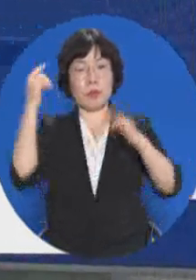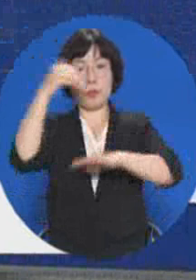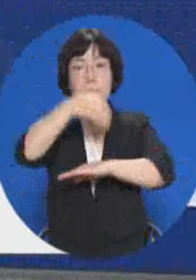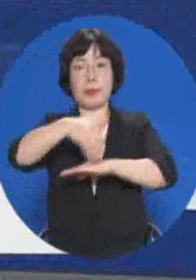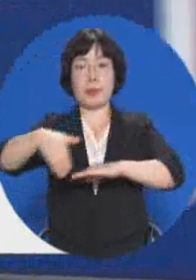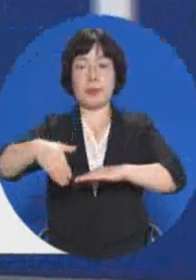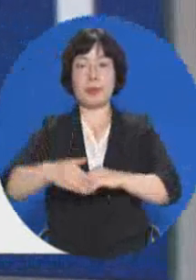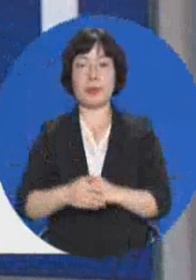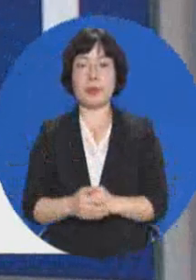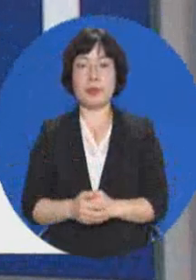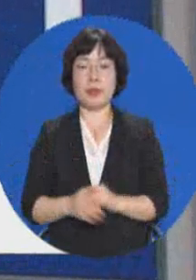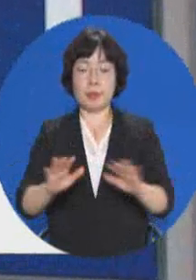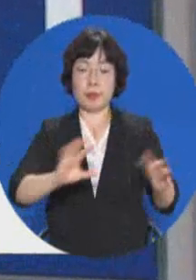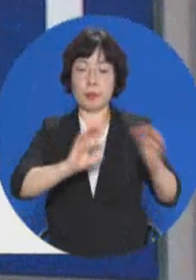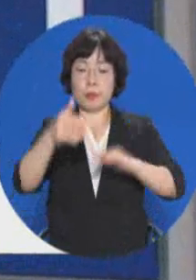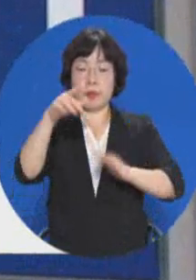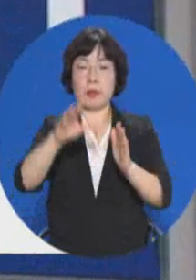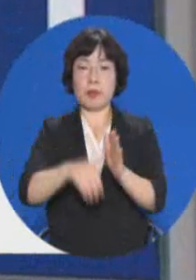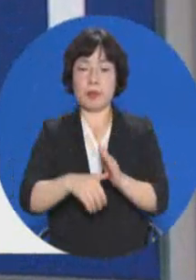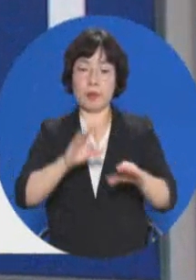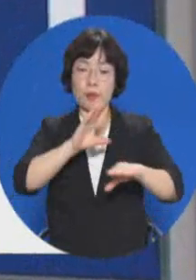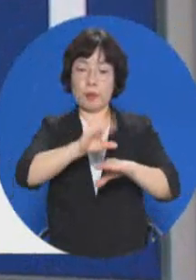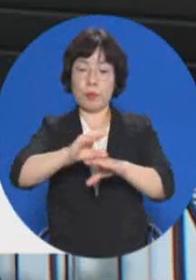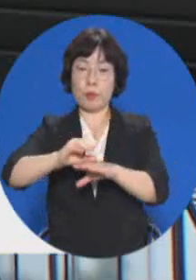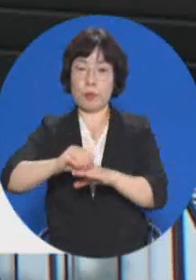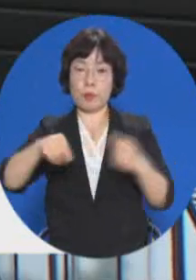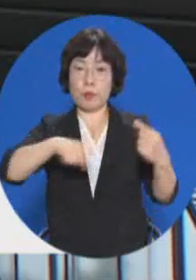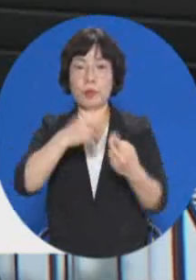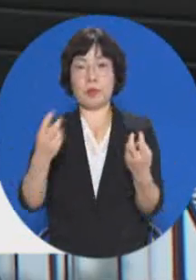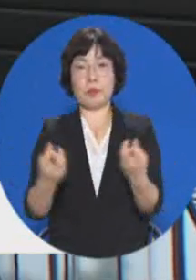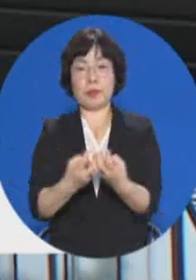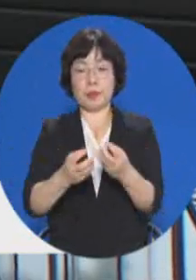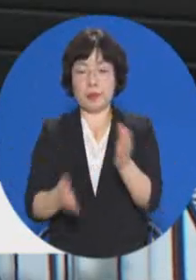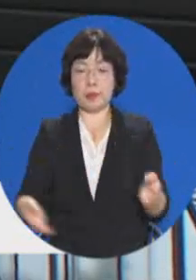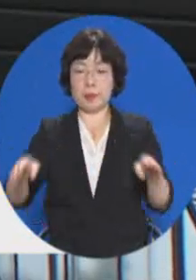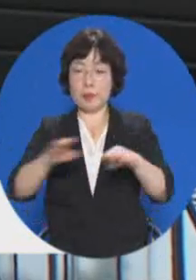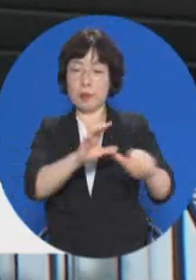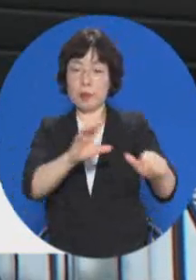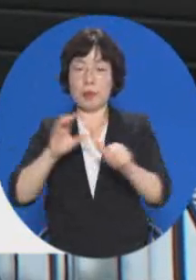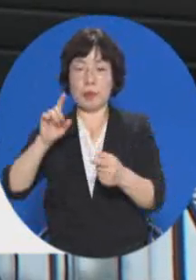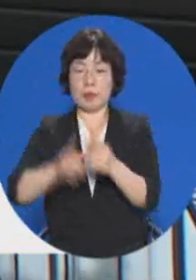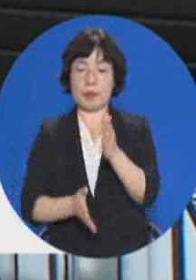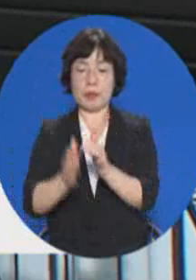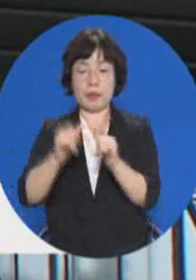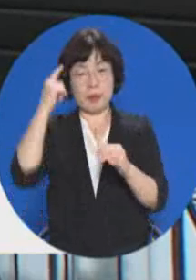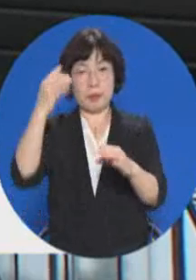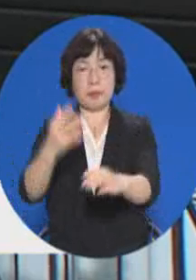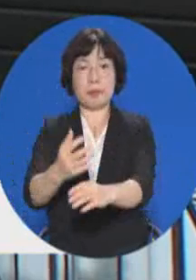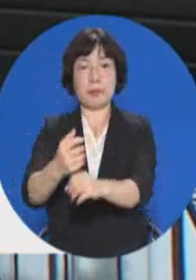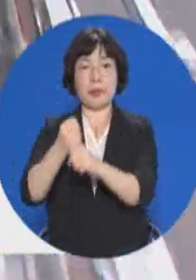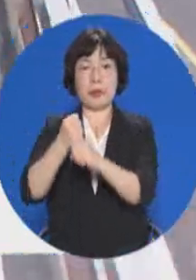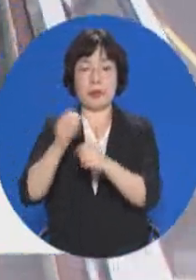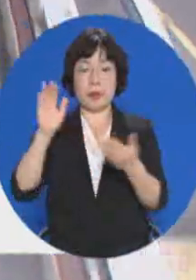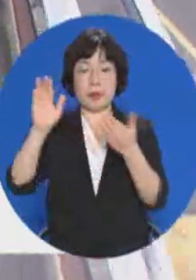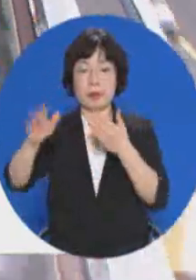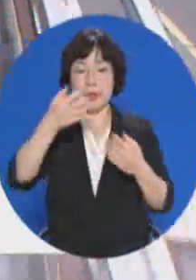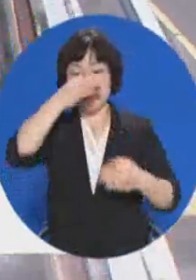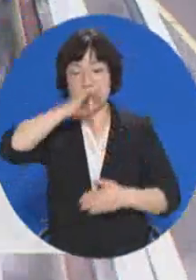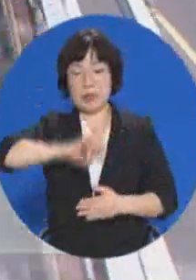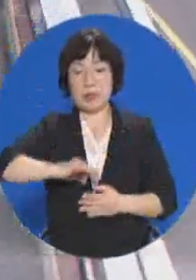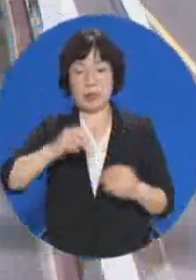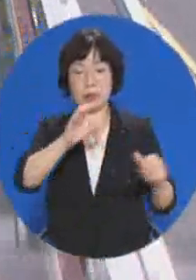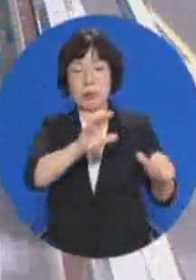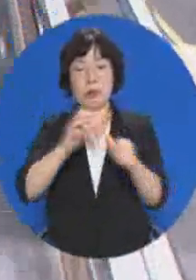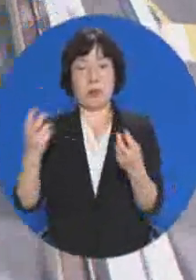했습니다. 이번 공청회는 스카이큐브의 운영 방안과 시설물 활용에 대한 시민의 의견을 듣고 앞으로 효율적인